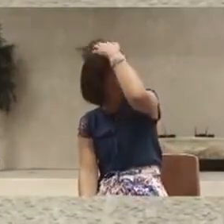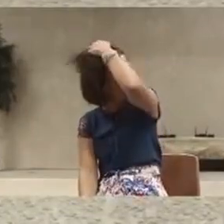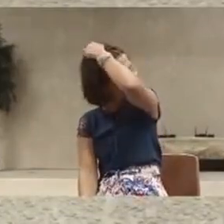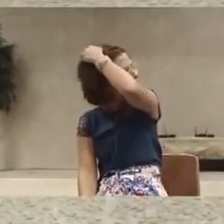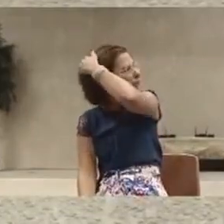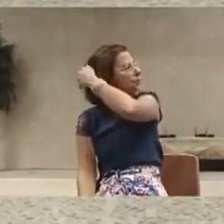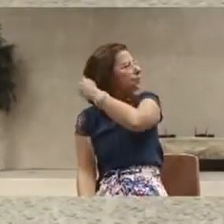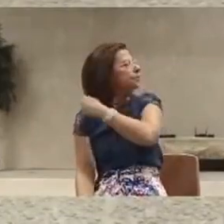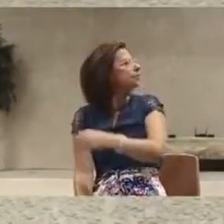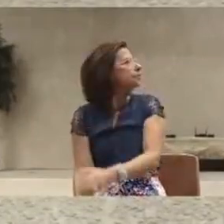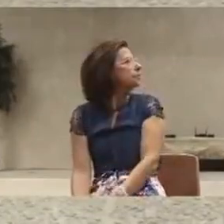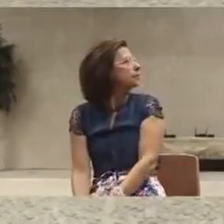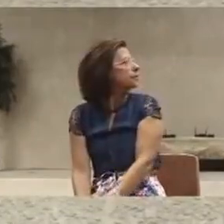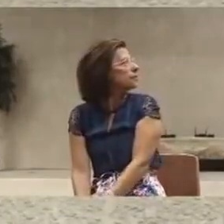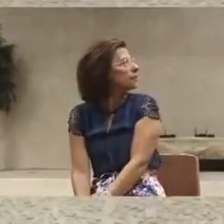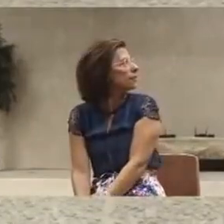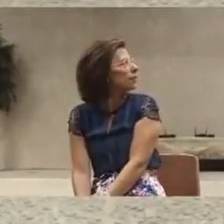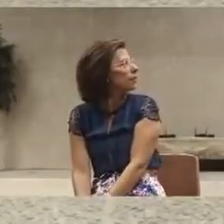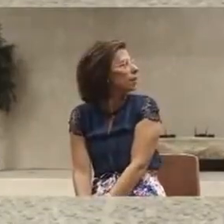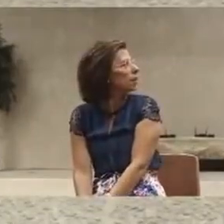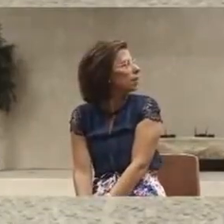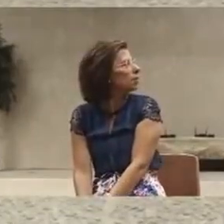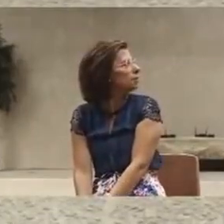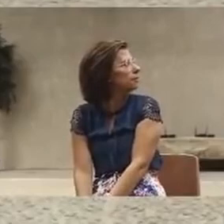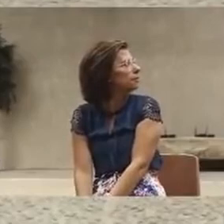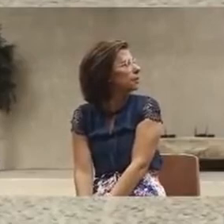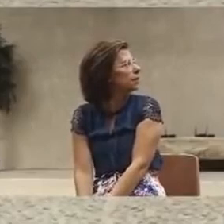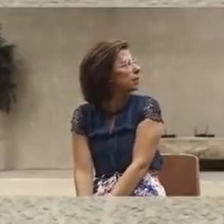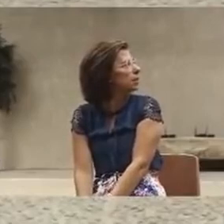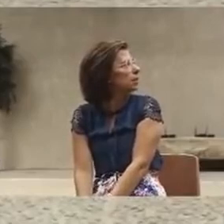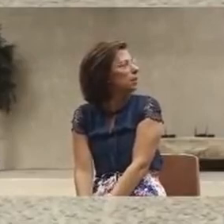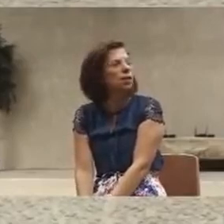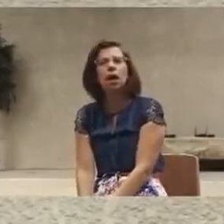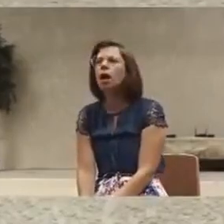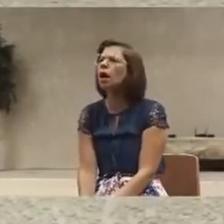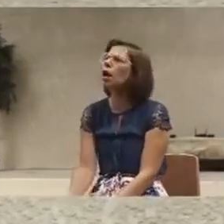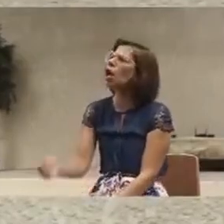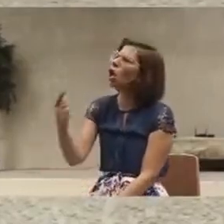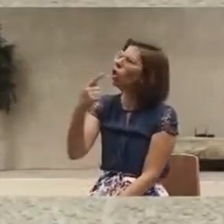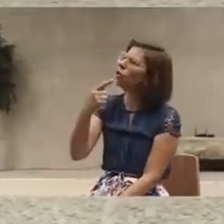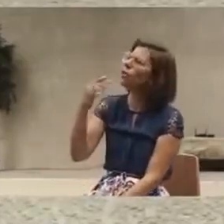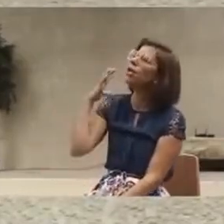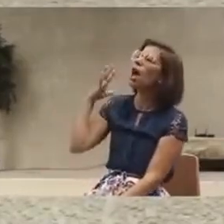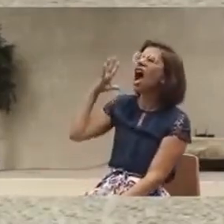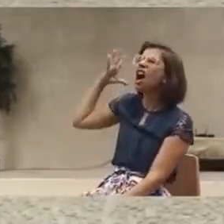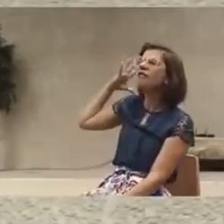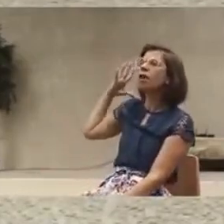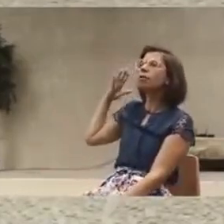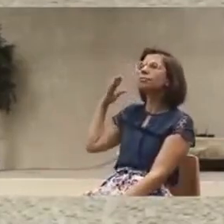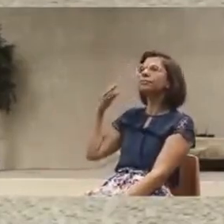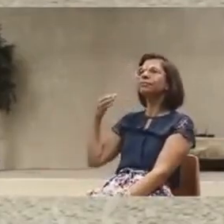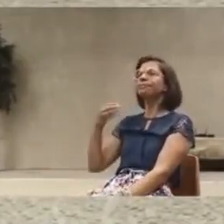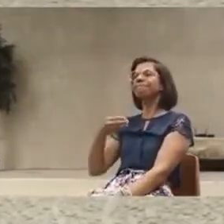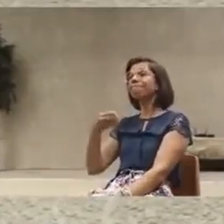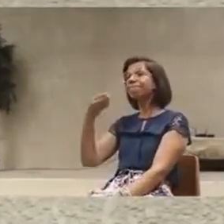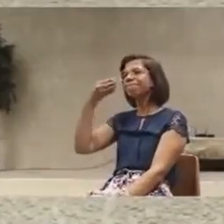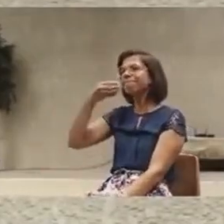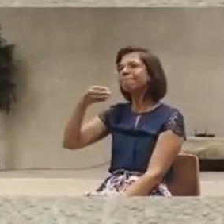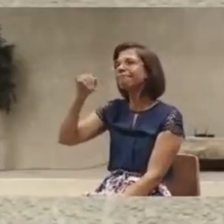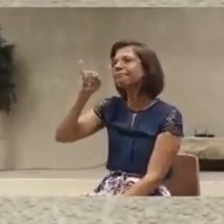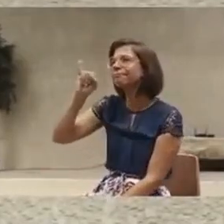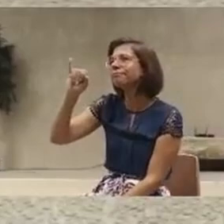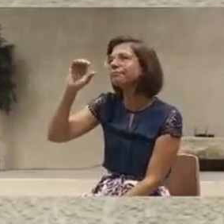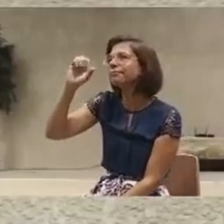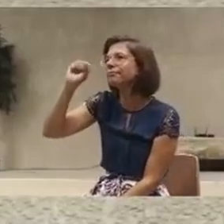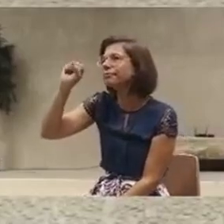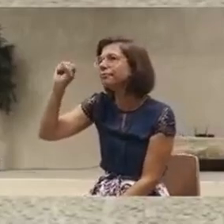On a trouvé un touriste, non, je crois que c'était un journaliste, je ne me rappelle plus, en tout cas un Européen,